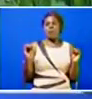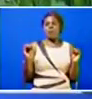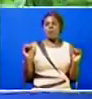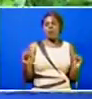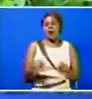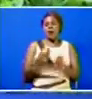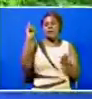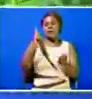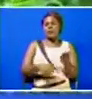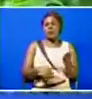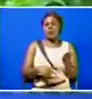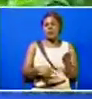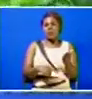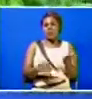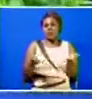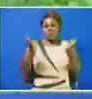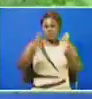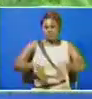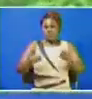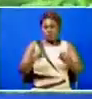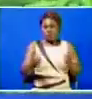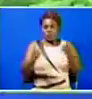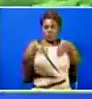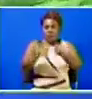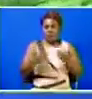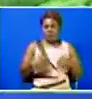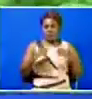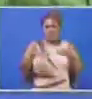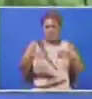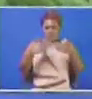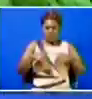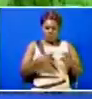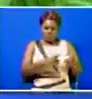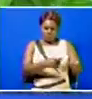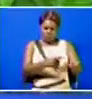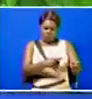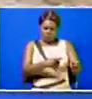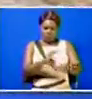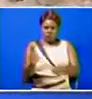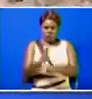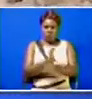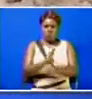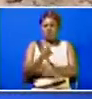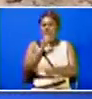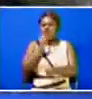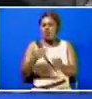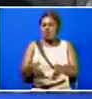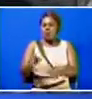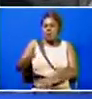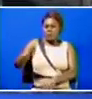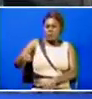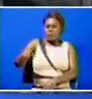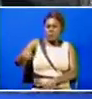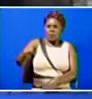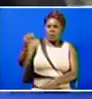itafanya namna gani. Sasa ikiinuka kidogo hivi, si itakumeza? Pia wakulima wamelaumiwa kutumia mifumo mibaya ya upanzi